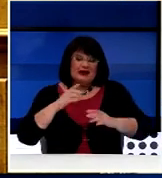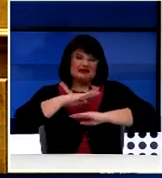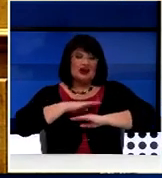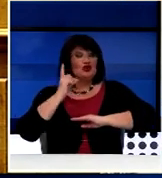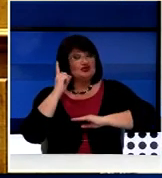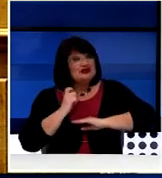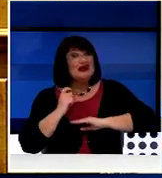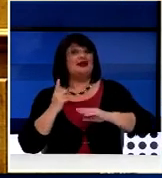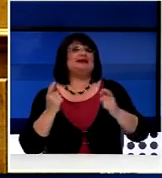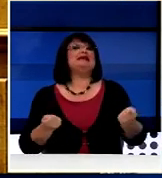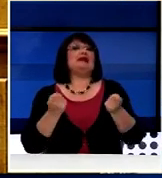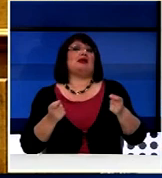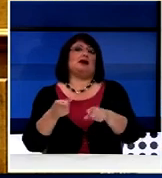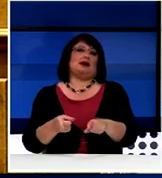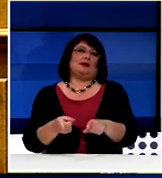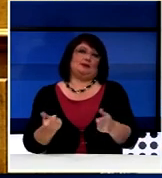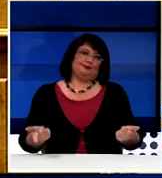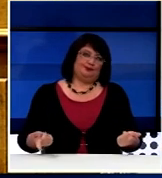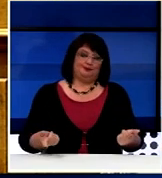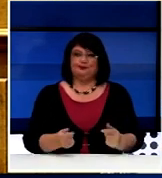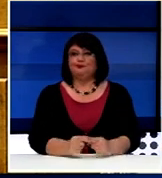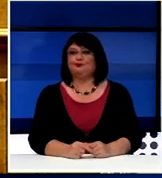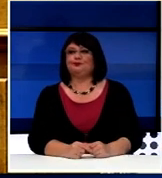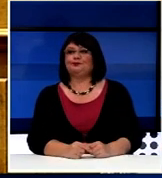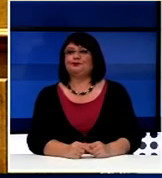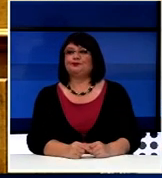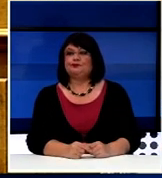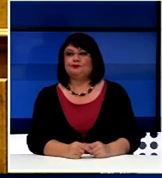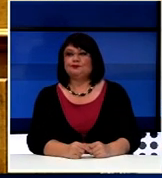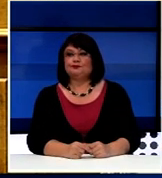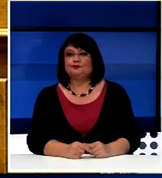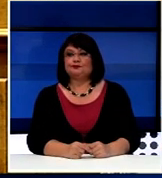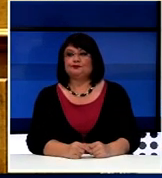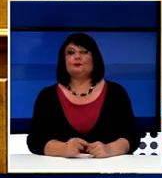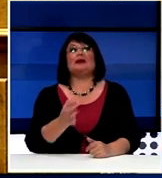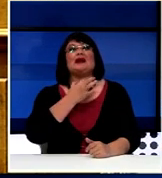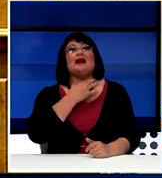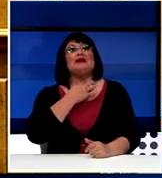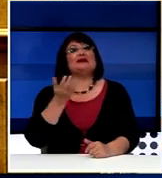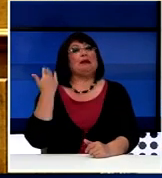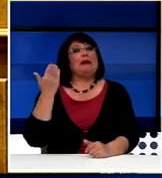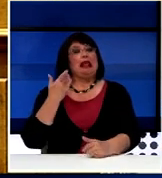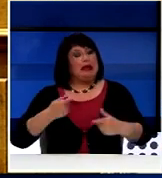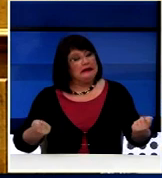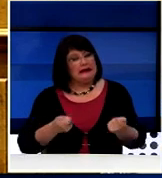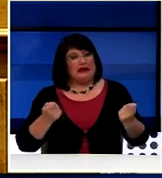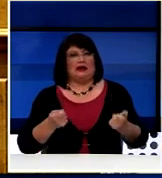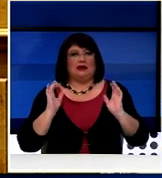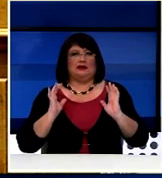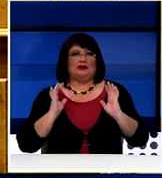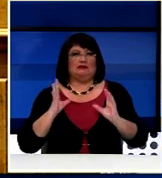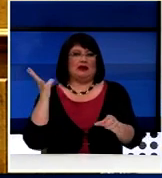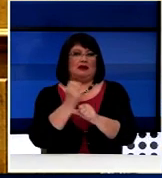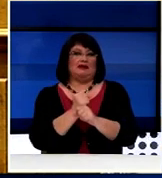μας, αφού χρειάστηκε να τα υλοποιήσουν και στο παρελθόν, με